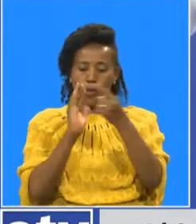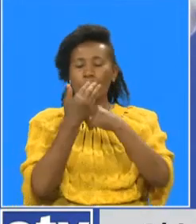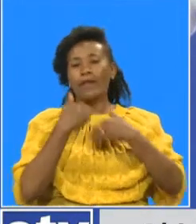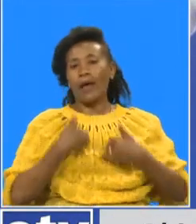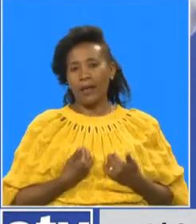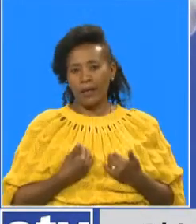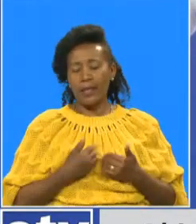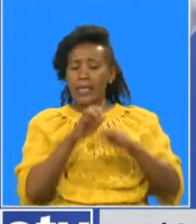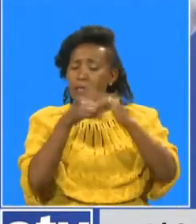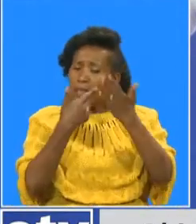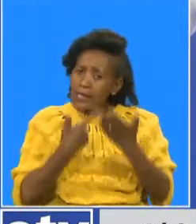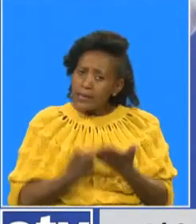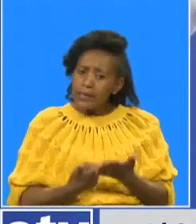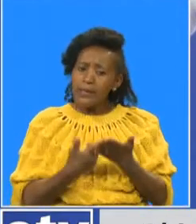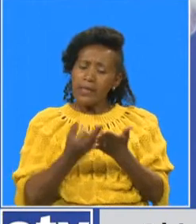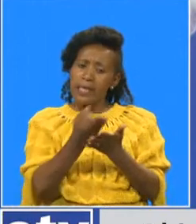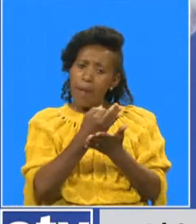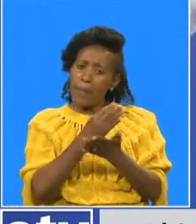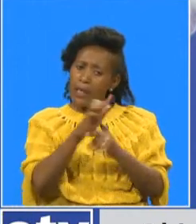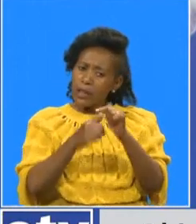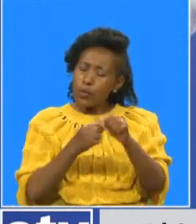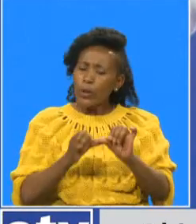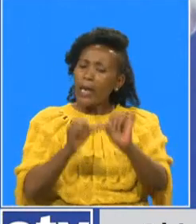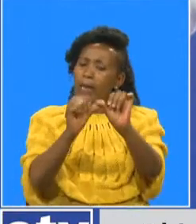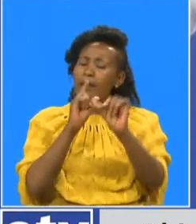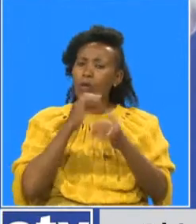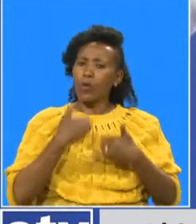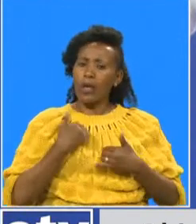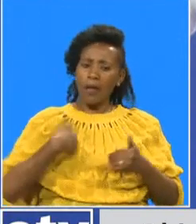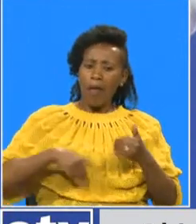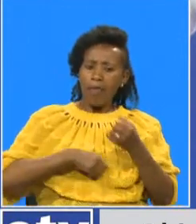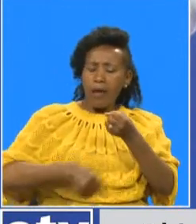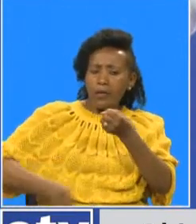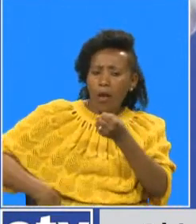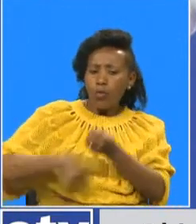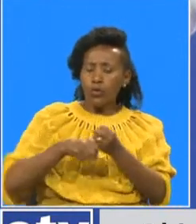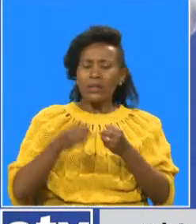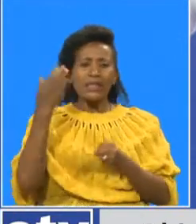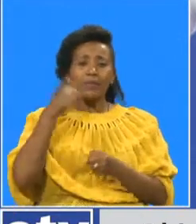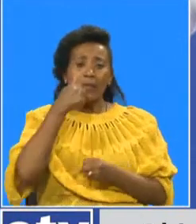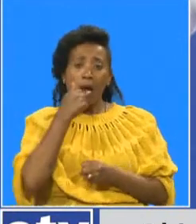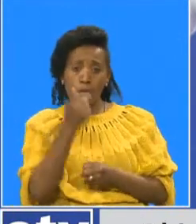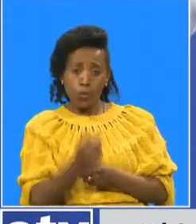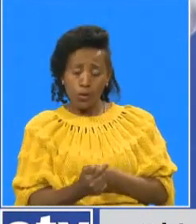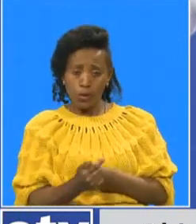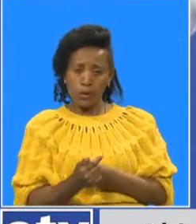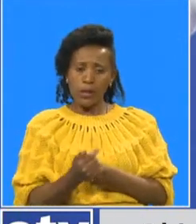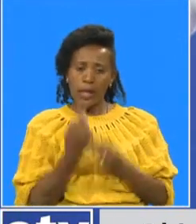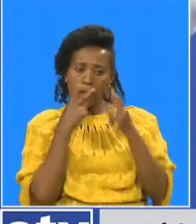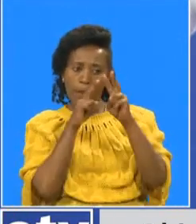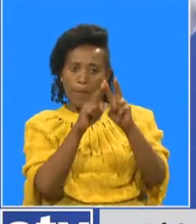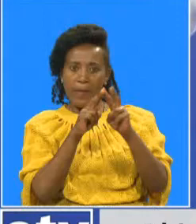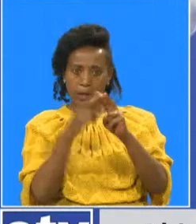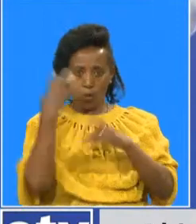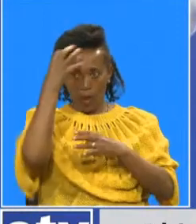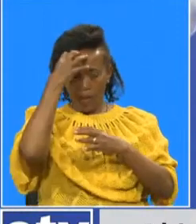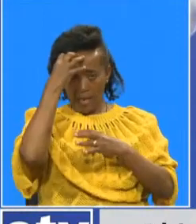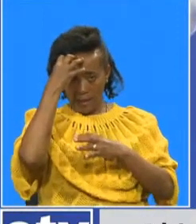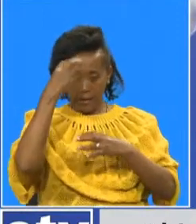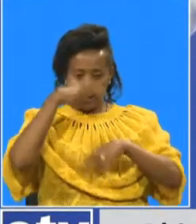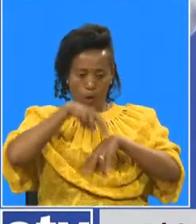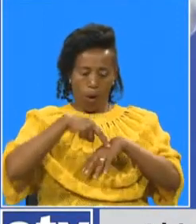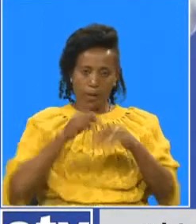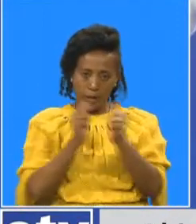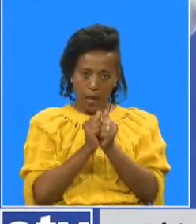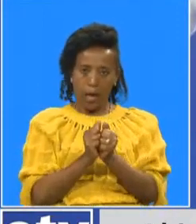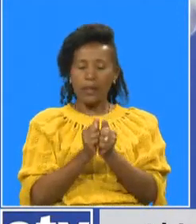አለ። ስለዚህ የማምረት ሂደቱ እየቀጠለ ነው ያለው። የእኛ ሰፖርትም ቅድም እንዳልኩ ከሚመለከታቸው የመንግስት